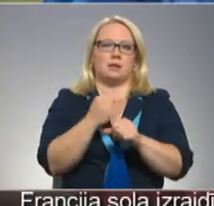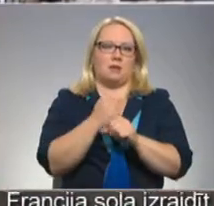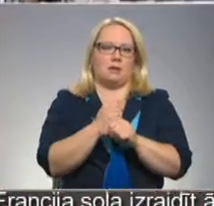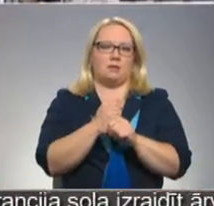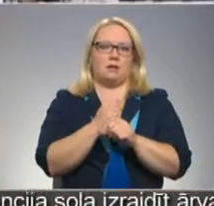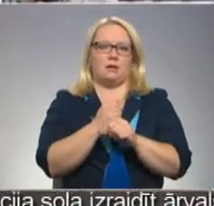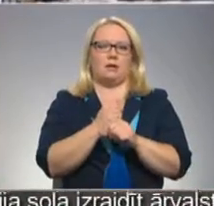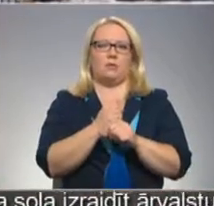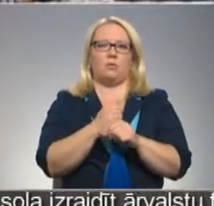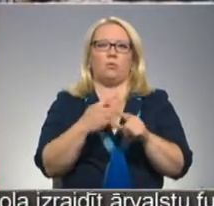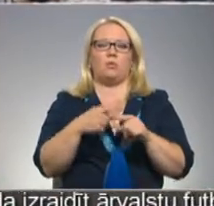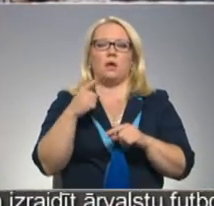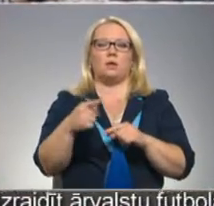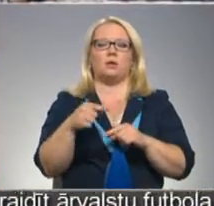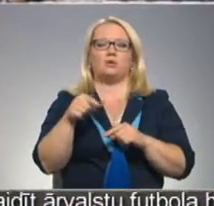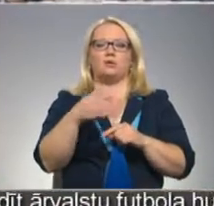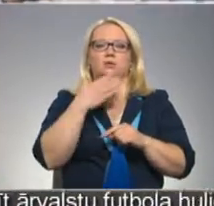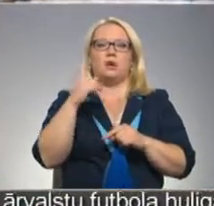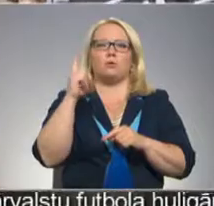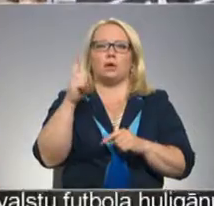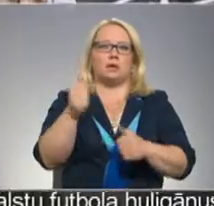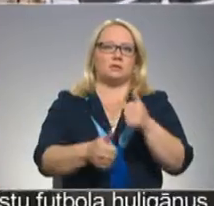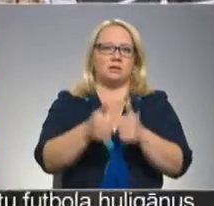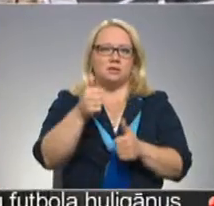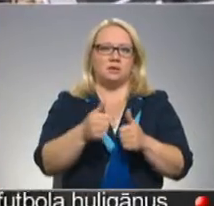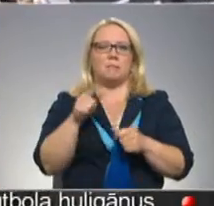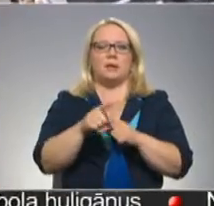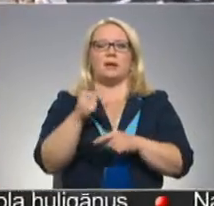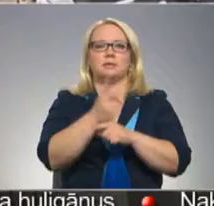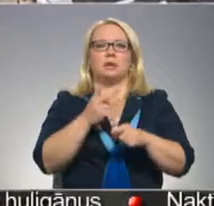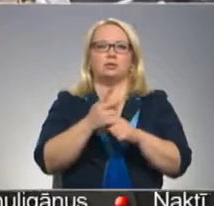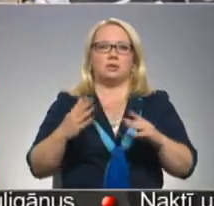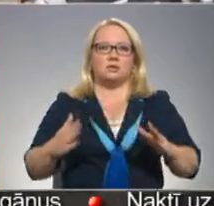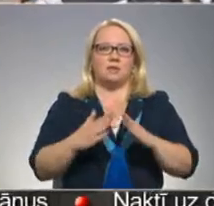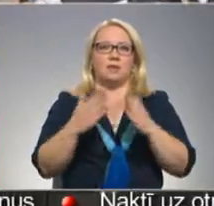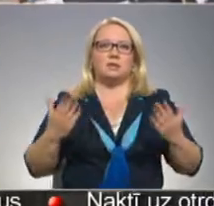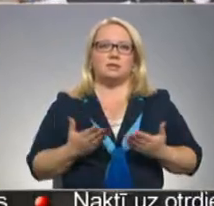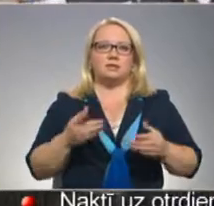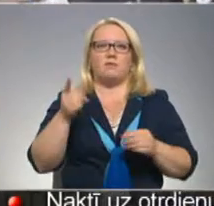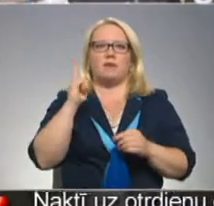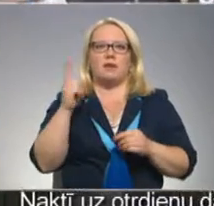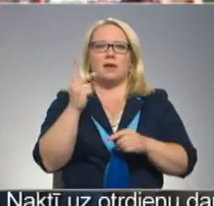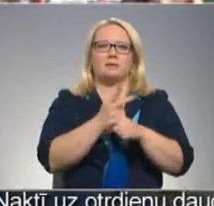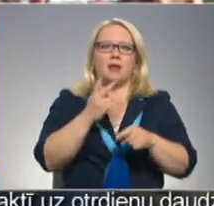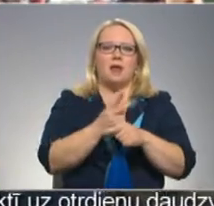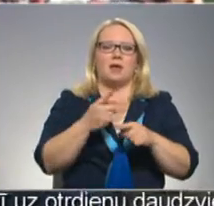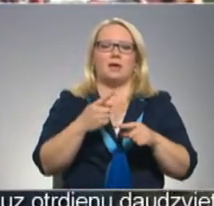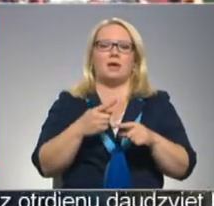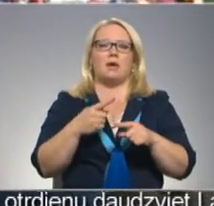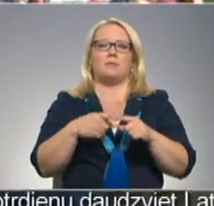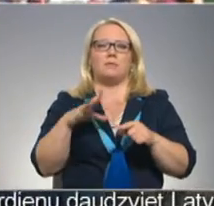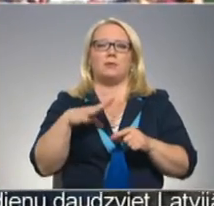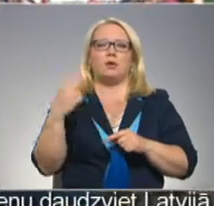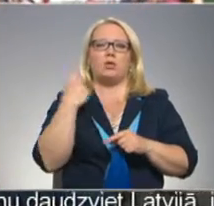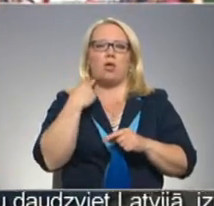viņiem. Valērts akcentē, ka šīs nav tikai sacensības. Šie ir skriešanas svētki, kuras izdzīvo ne tikai skrējai, bet arī skatītāji. Es nu padās biju